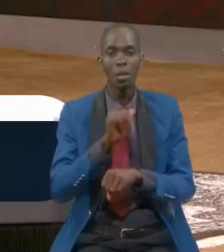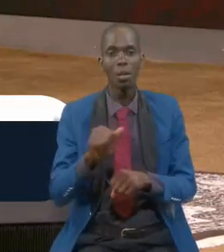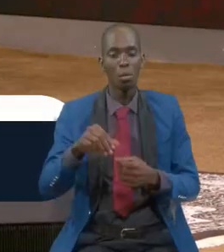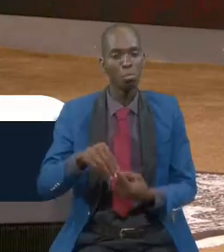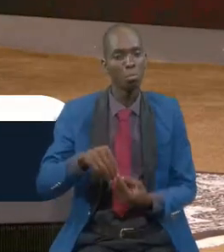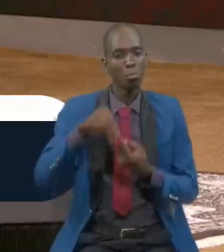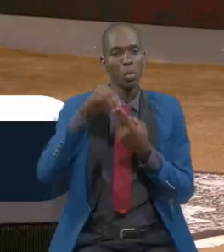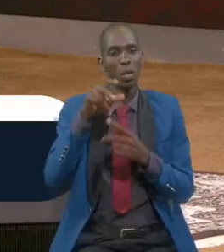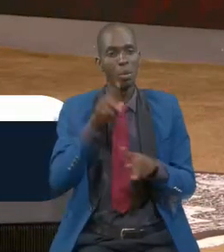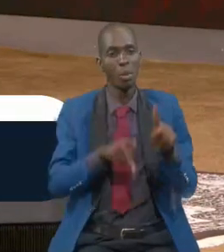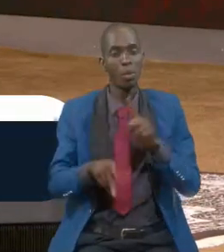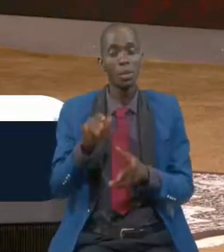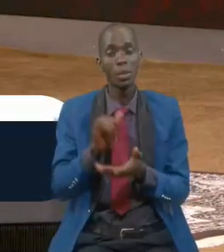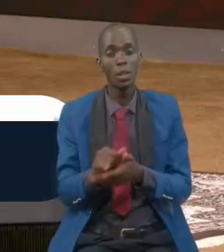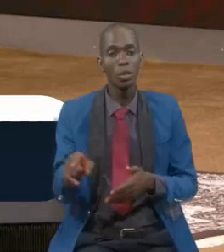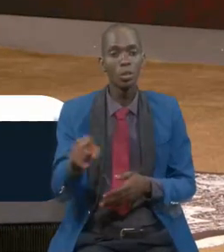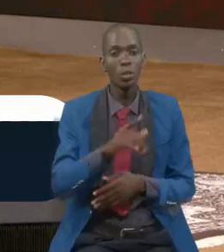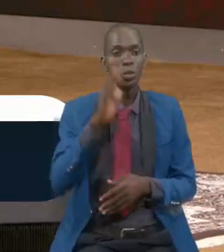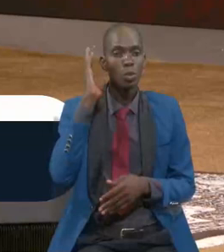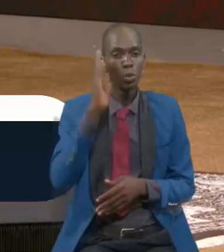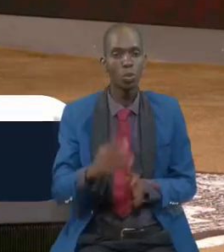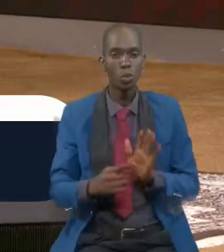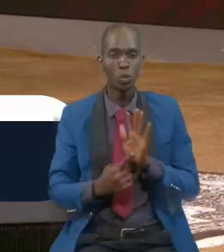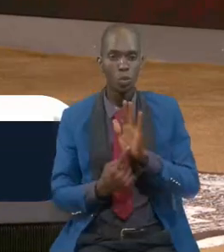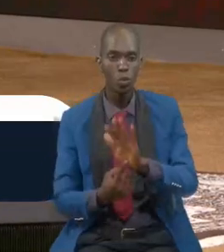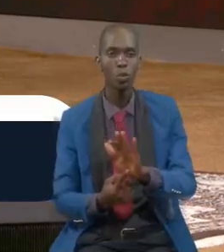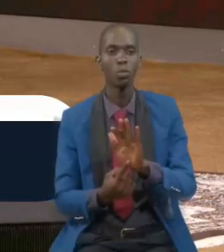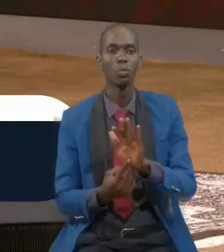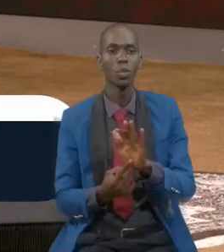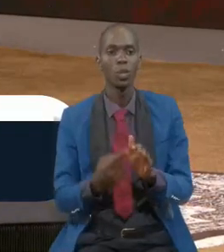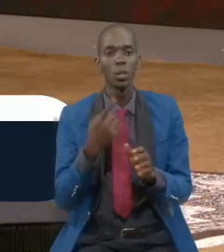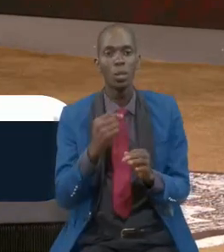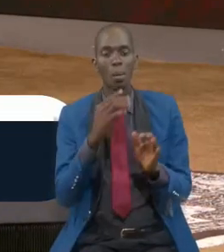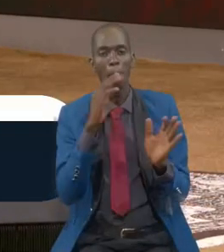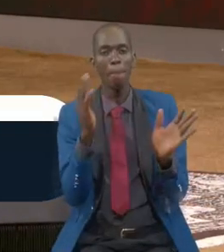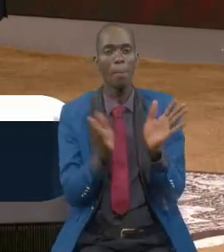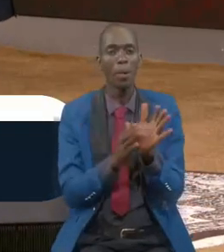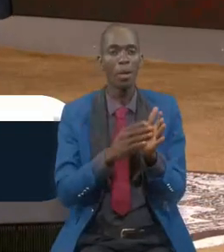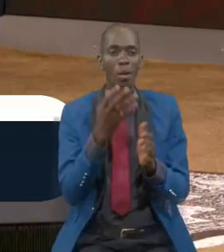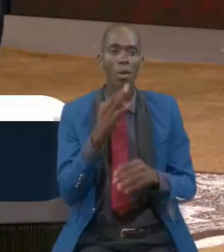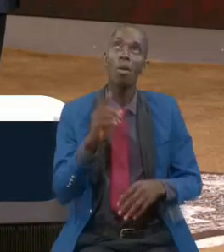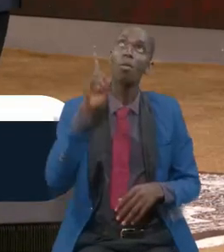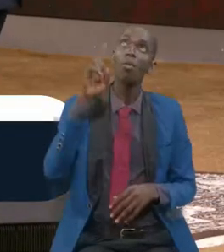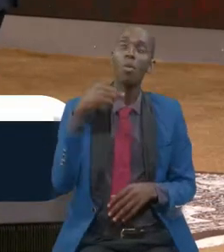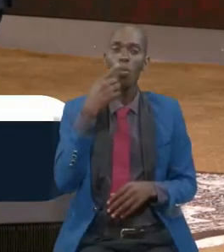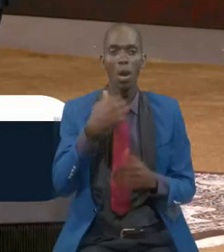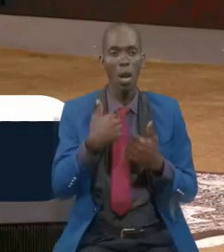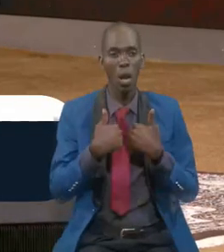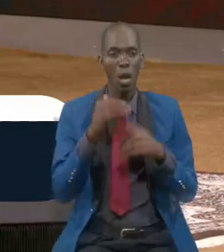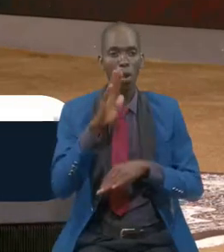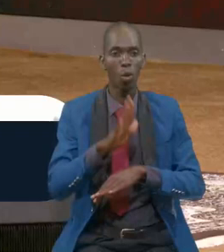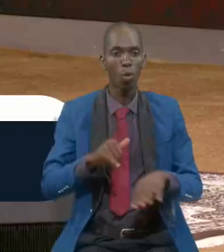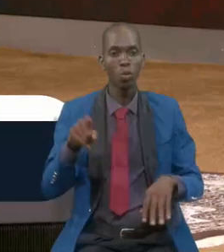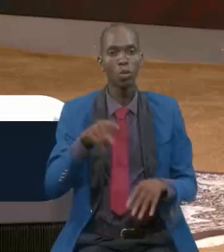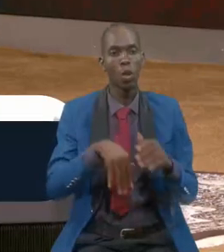acquis afin que vous annonciez les vertus de celui qui vous